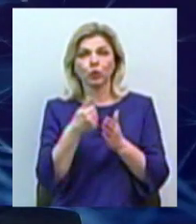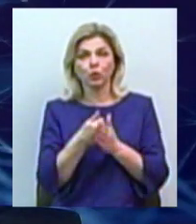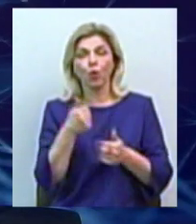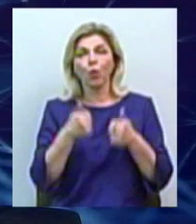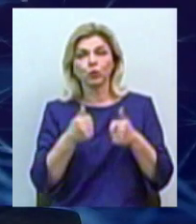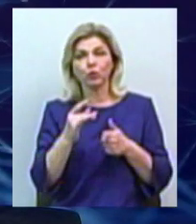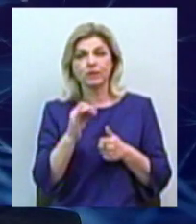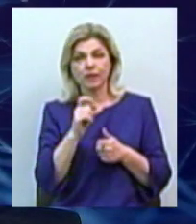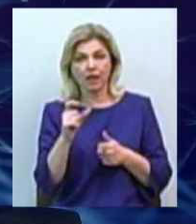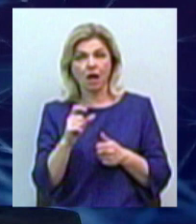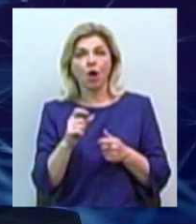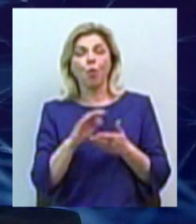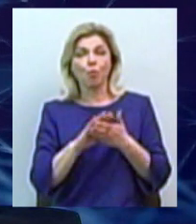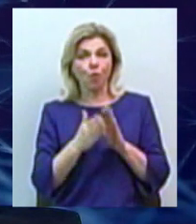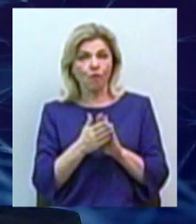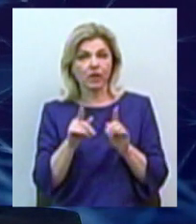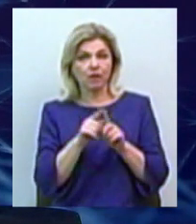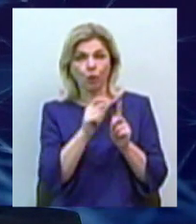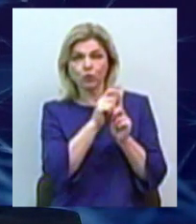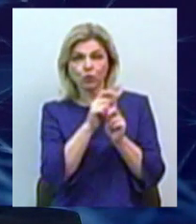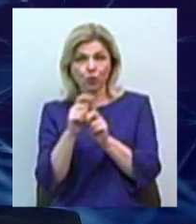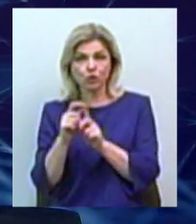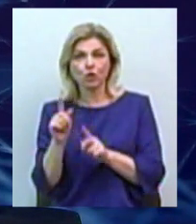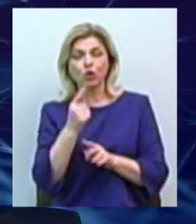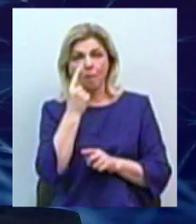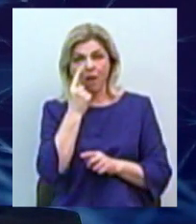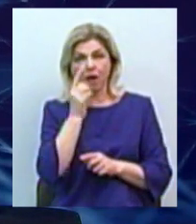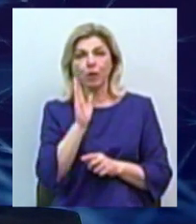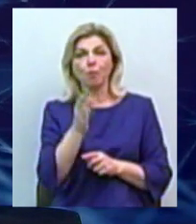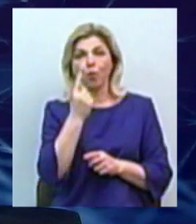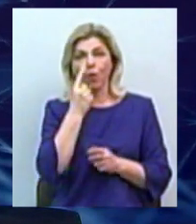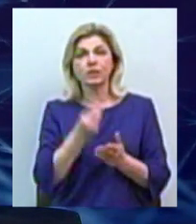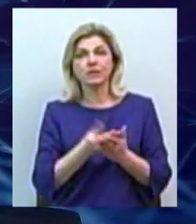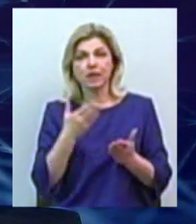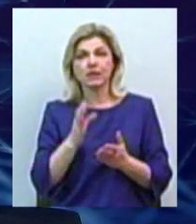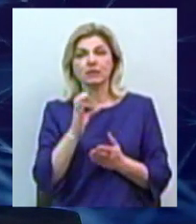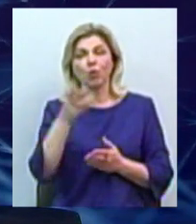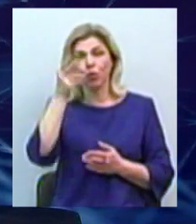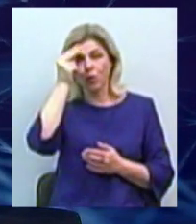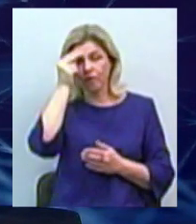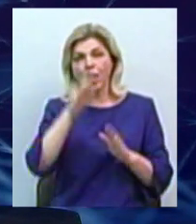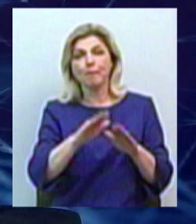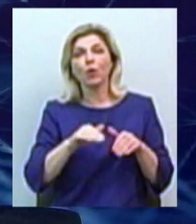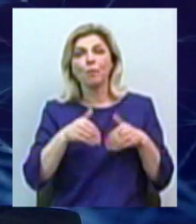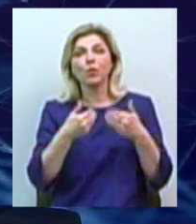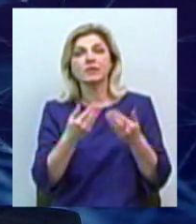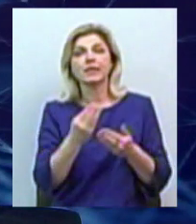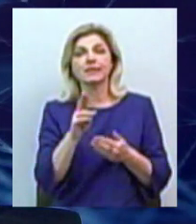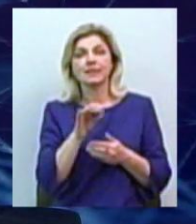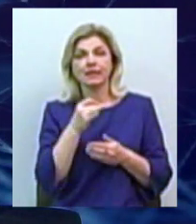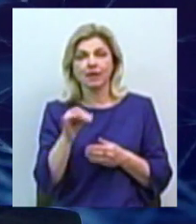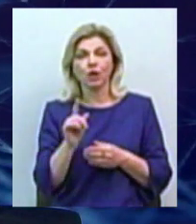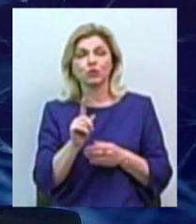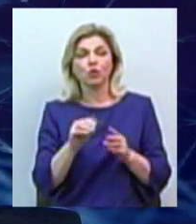конкурсних умов таку строчку, що бали будуть оцінюватися в тому числі з урахуванням пропозицій, які